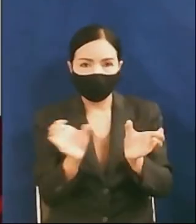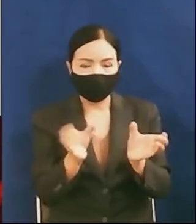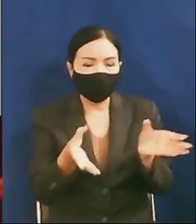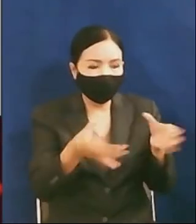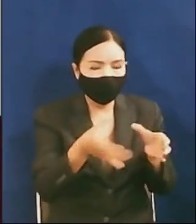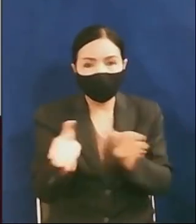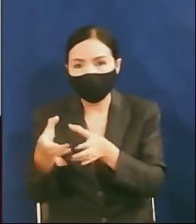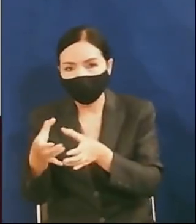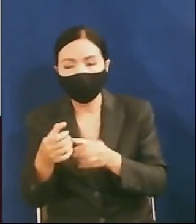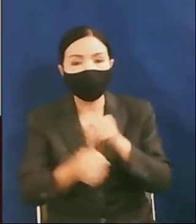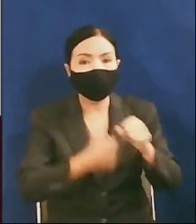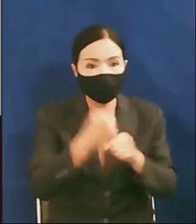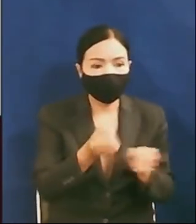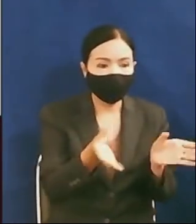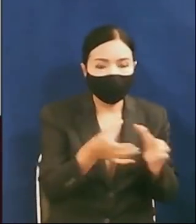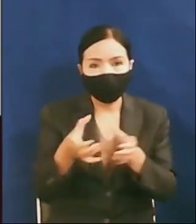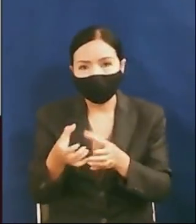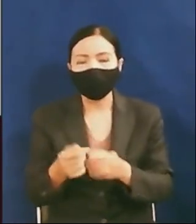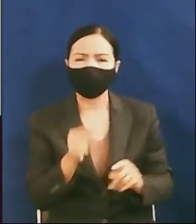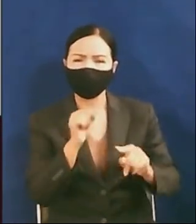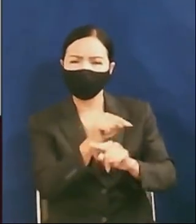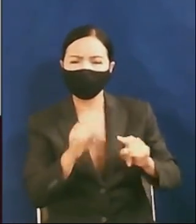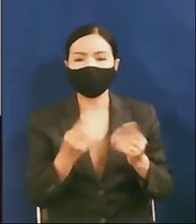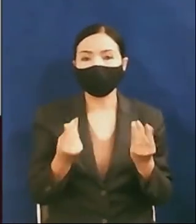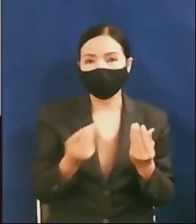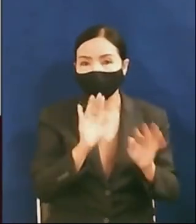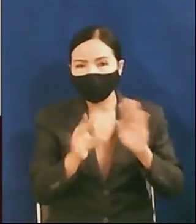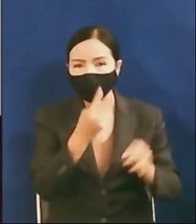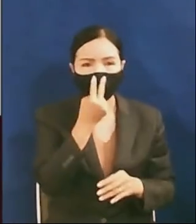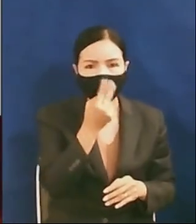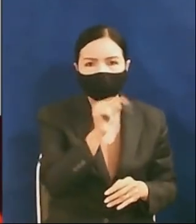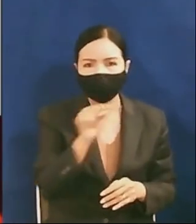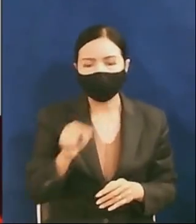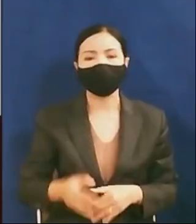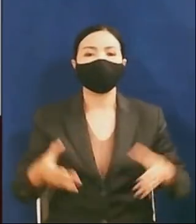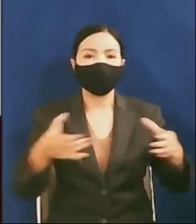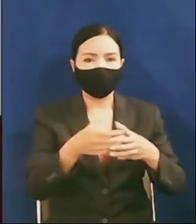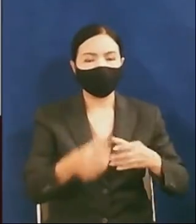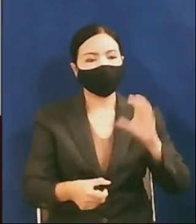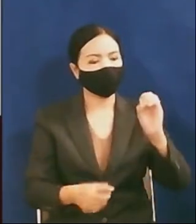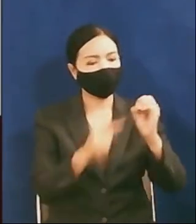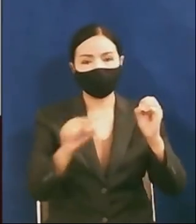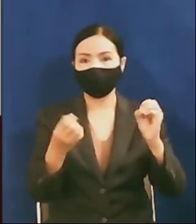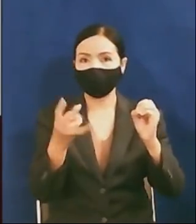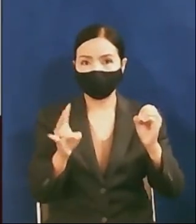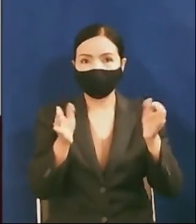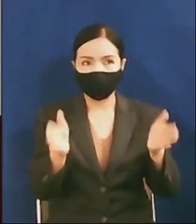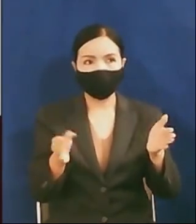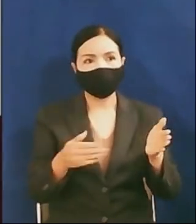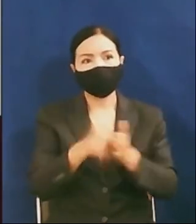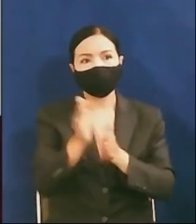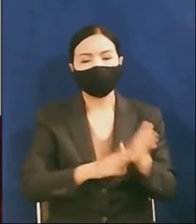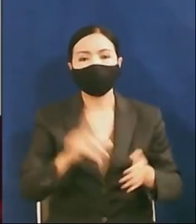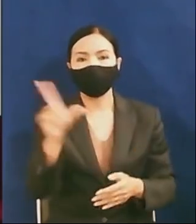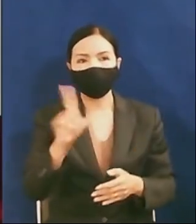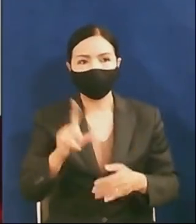แล้วก็บอกว่าแต่ละกลุ่มเนี่ยเสียชีวิตคิดเป็นกี่เปอร์เซ็นต์เราจะเห็นว่ากลุ่ม0ถึง17ปีเนี่ยก็จะเป็นเส้นสีเหลือง